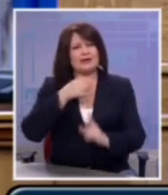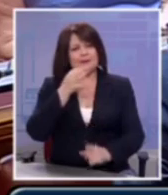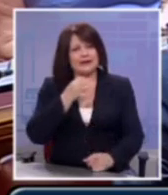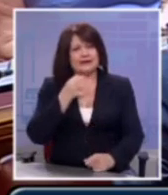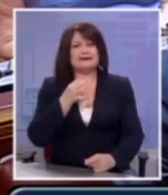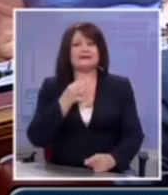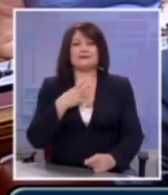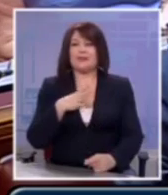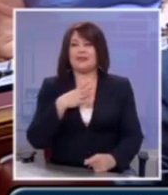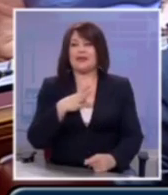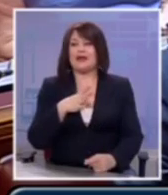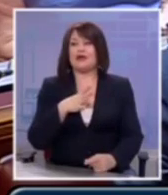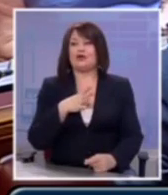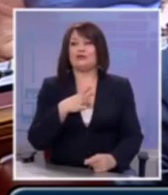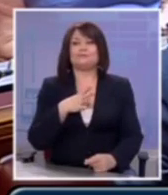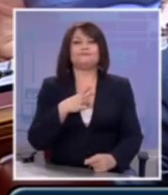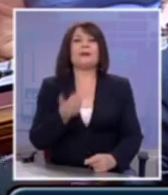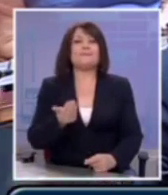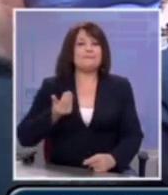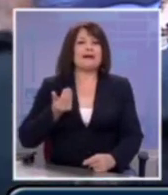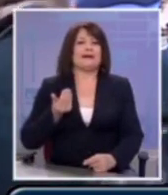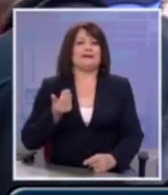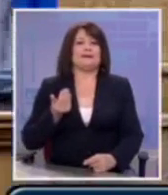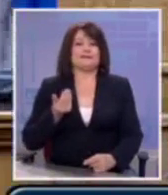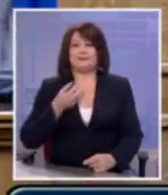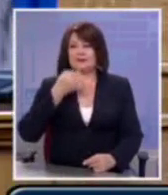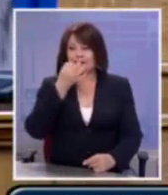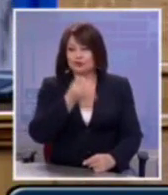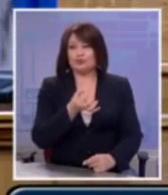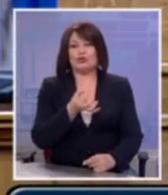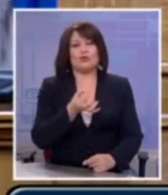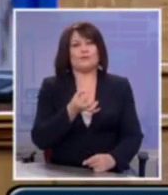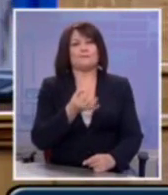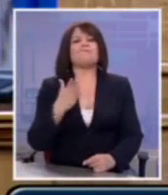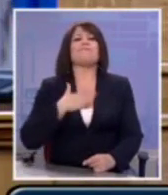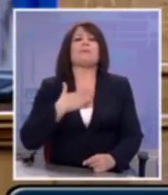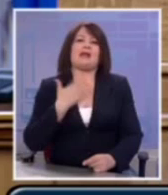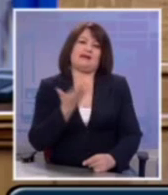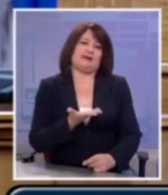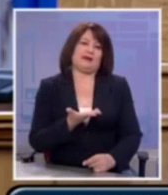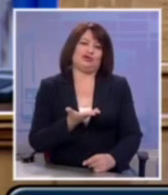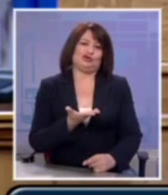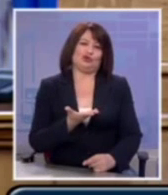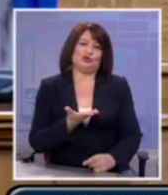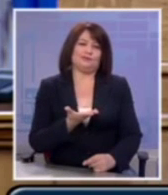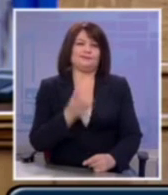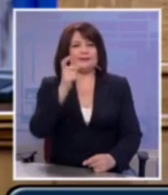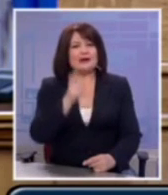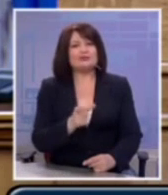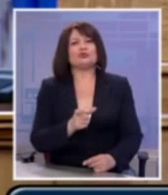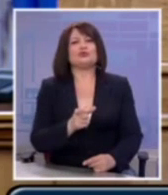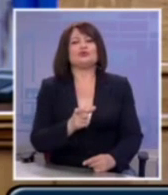τον οποίο θέλω προκαταβολικά να ευχαριστήσω που με